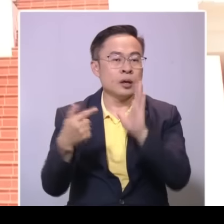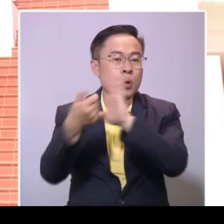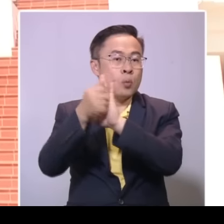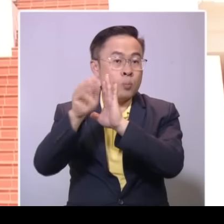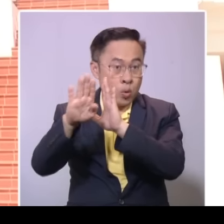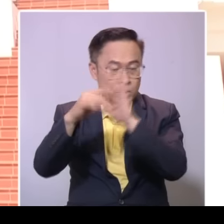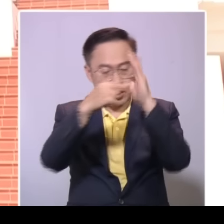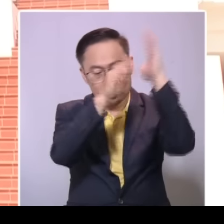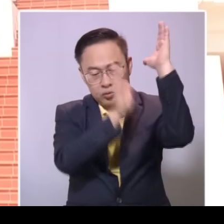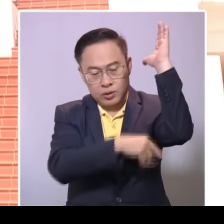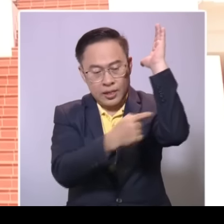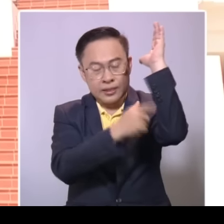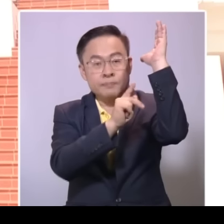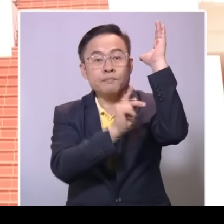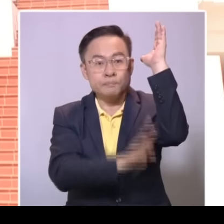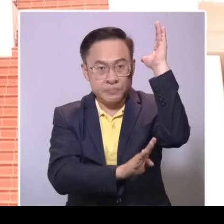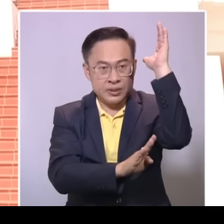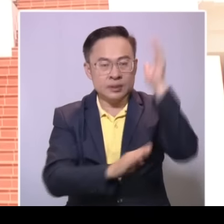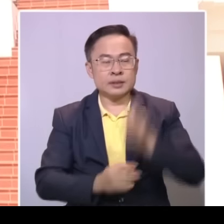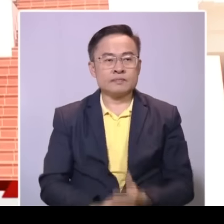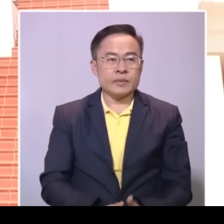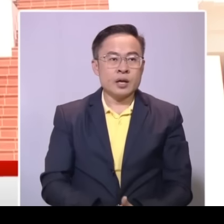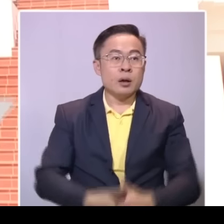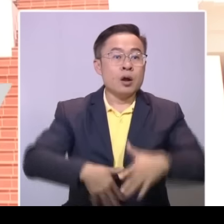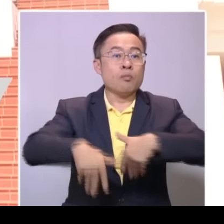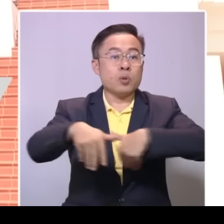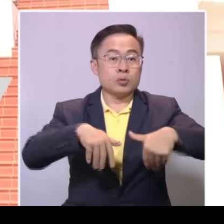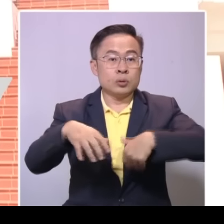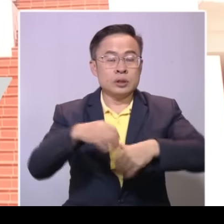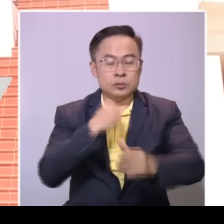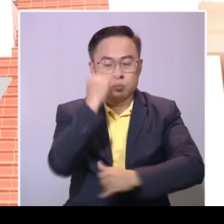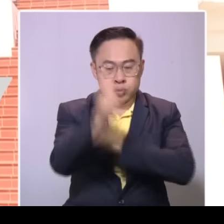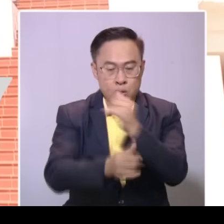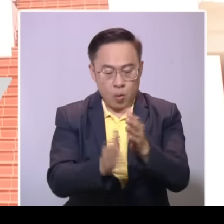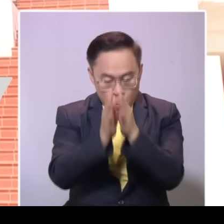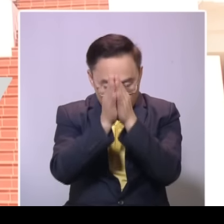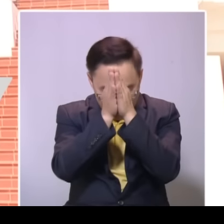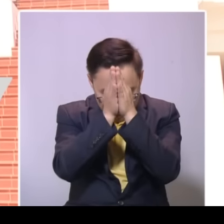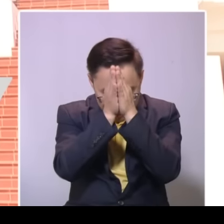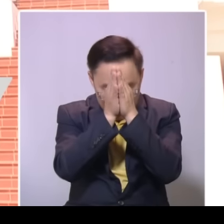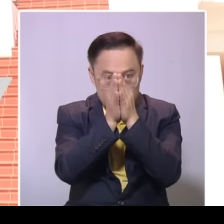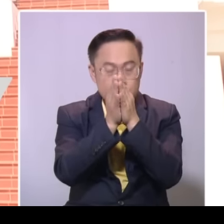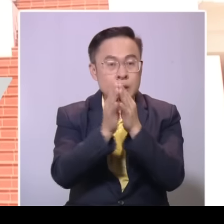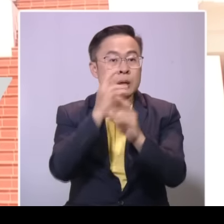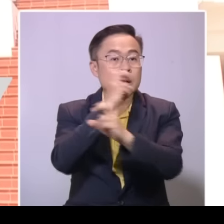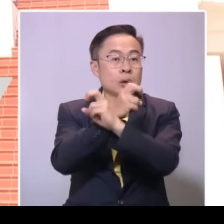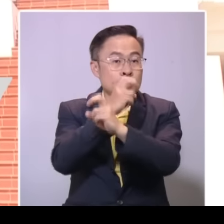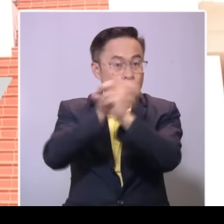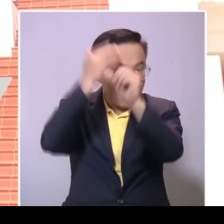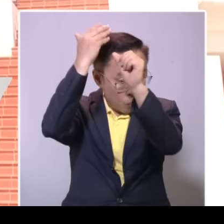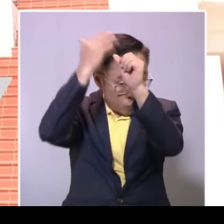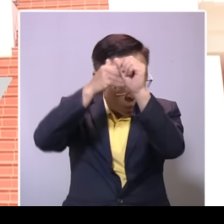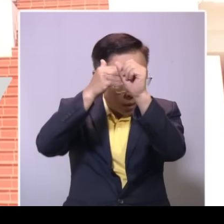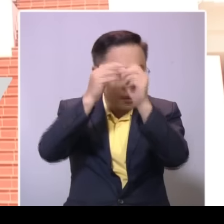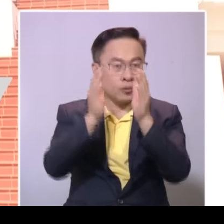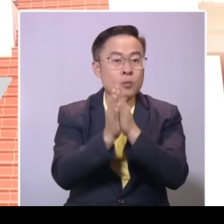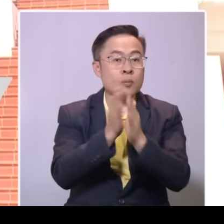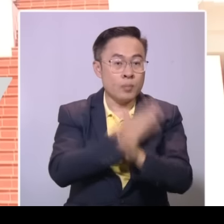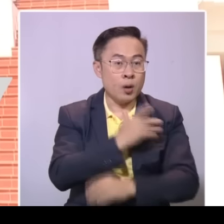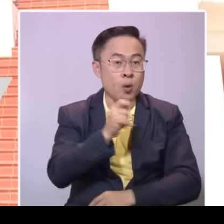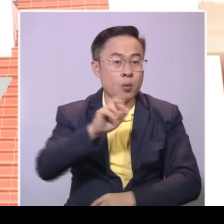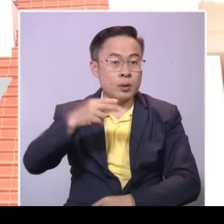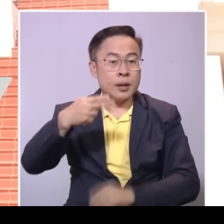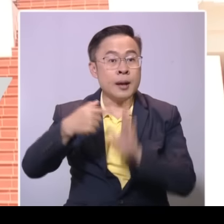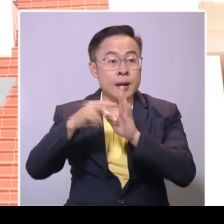ค่ะแล้วในช่วงนี้สำหรับประชาชนที่จะเข้ากราบสักการะพระบรมสารีริกธาตุและพระอรหันตธาตุนะคะเจ้าหน้าที่ขอความ